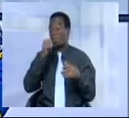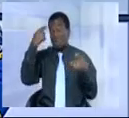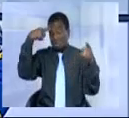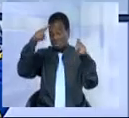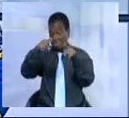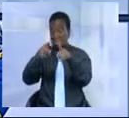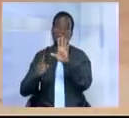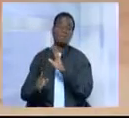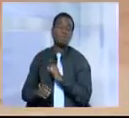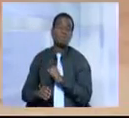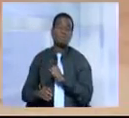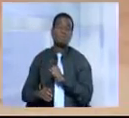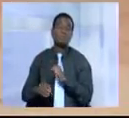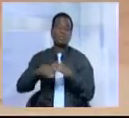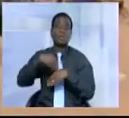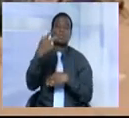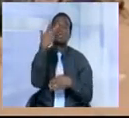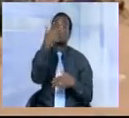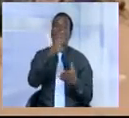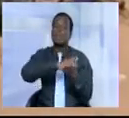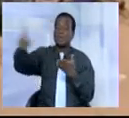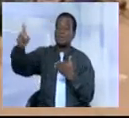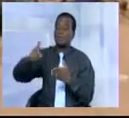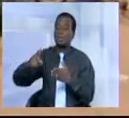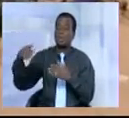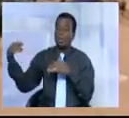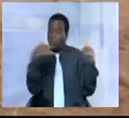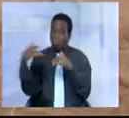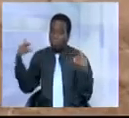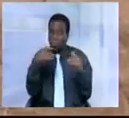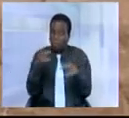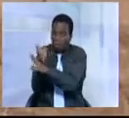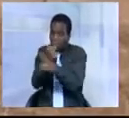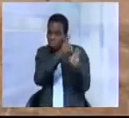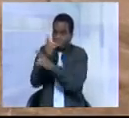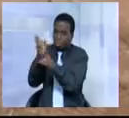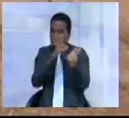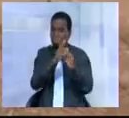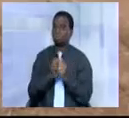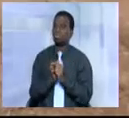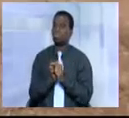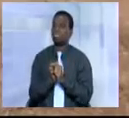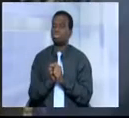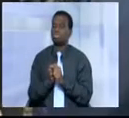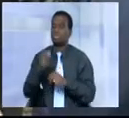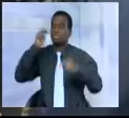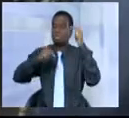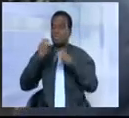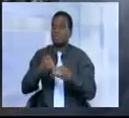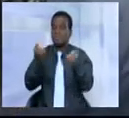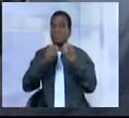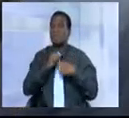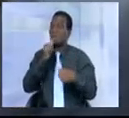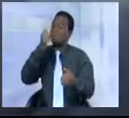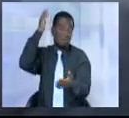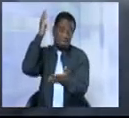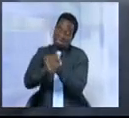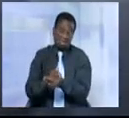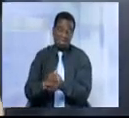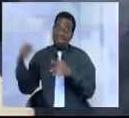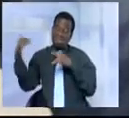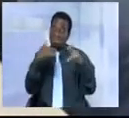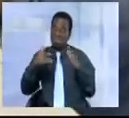avancer. Après 3 semaines de combats au Sud-Soudan, les négociateurs ne désespèrent pas d'obtenir un cessez-le-feu en Éthiopie,